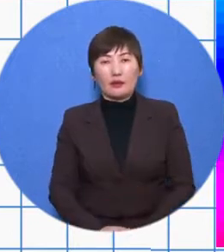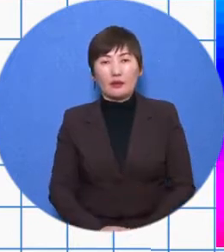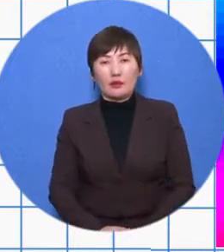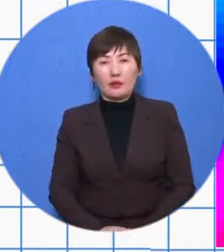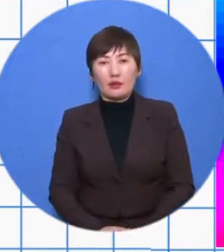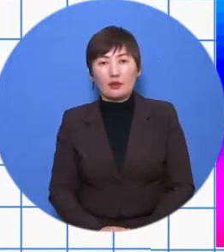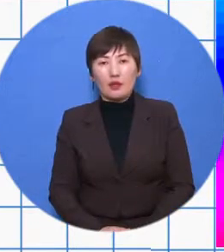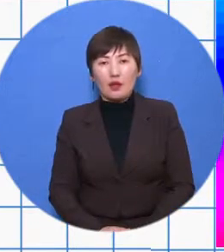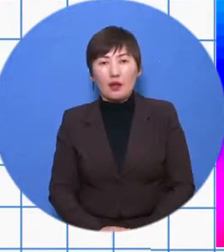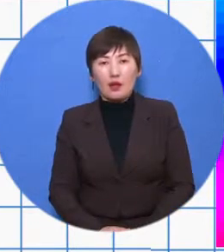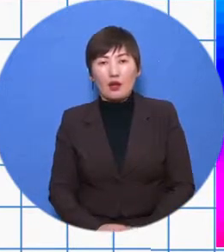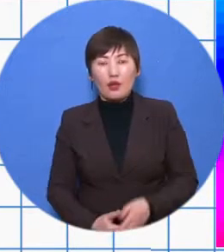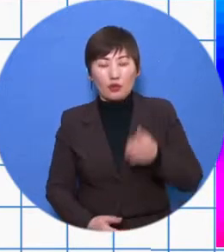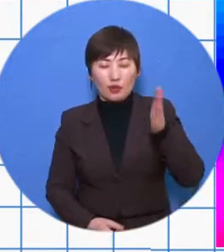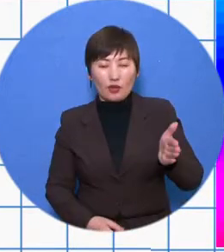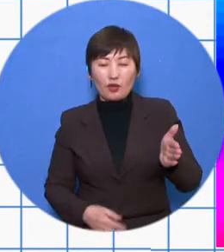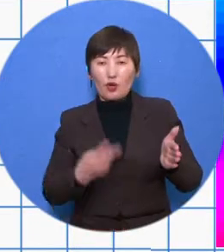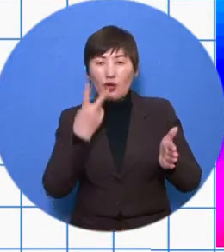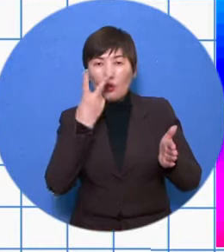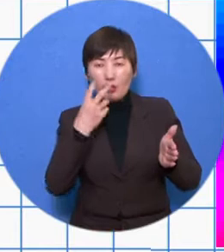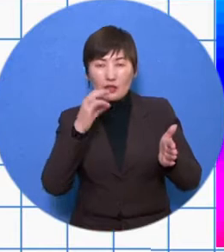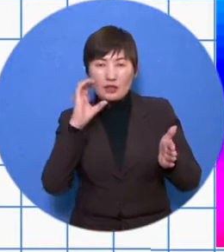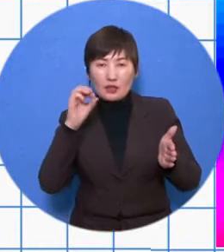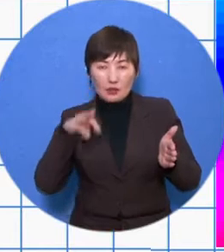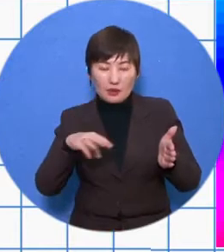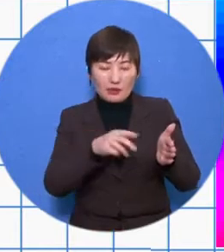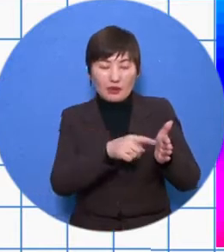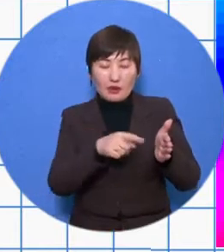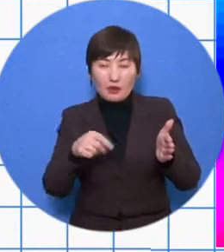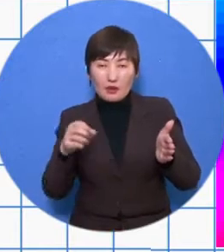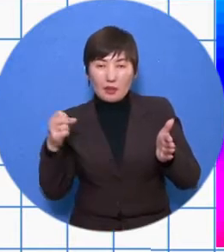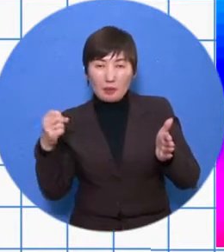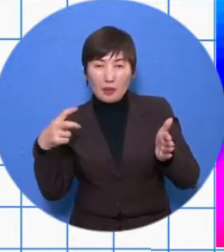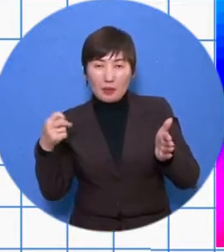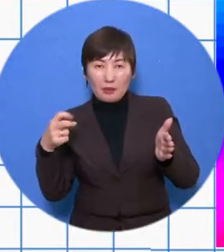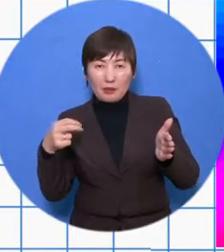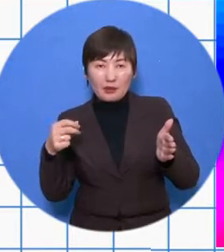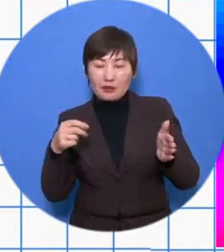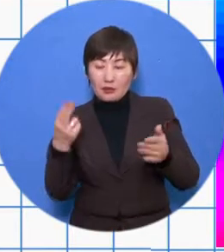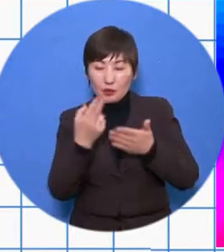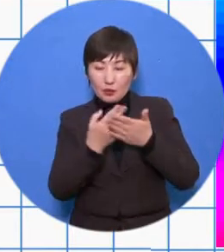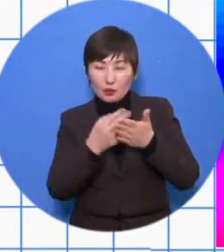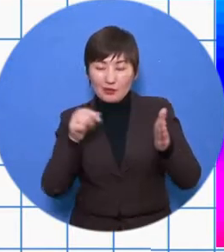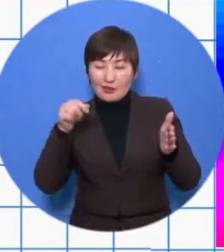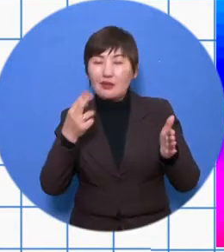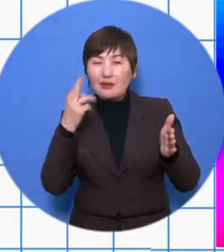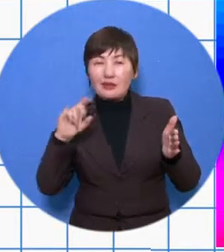Толиноос 2 см зайд гэрэл үүсгэж зурыг. За, гэрэл үүсгэжээ цэгээр төлөөлүүлэн